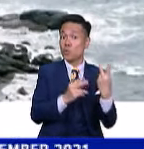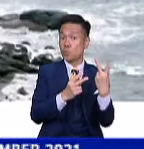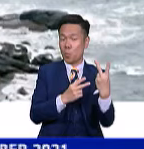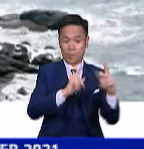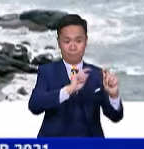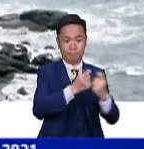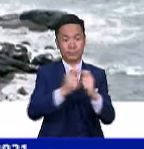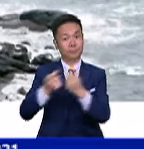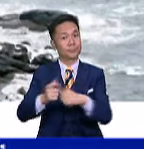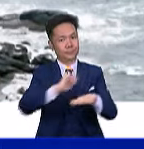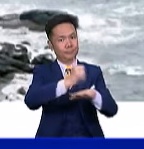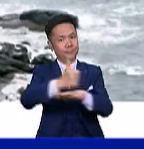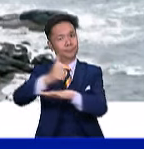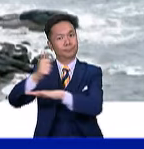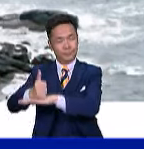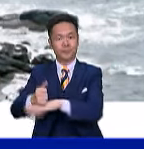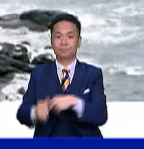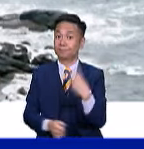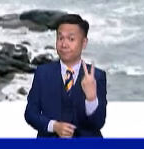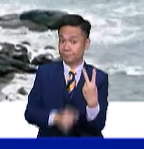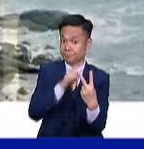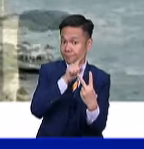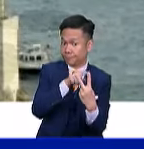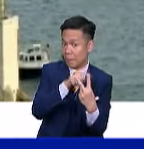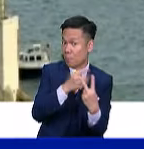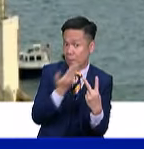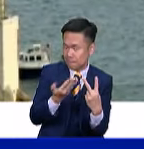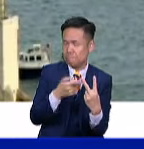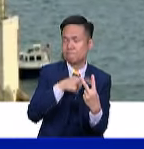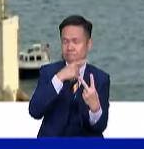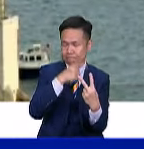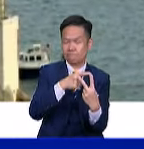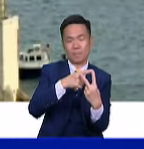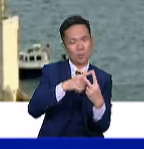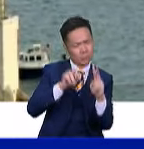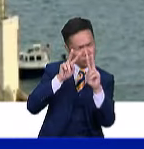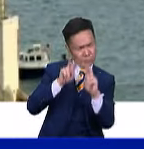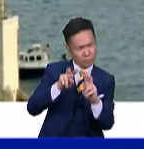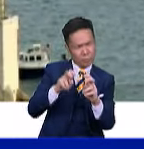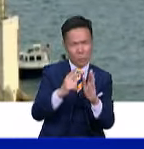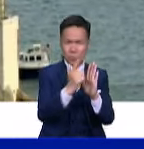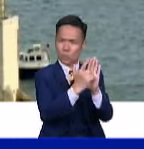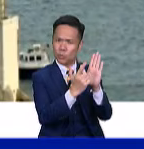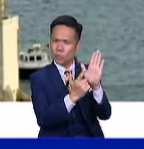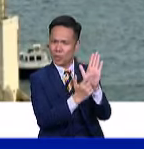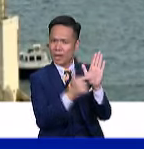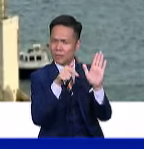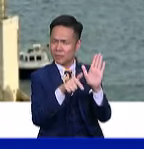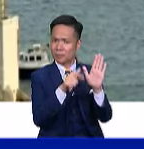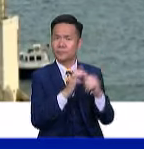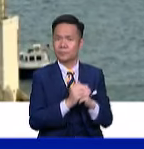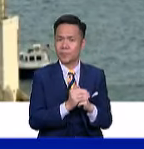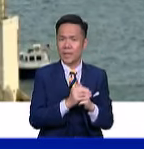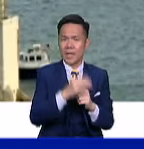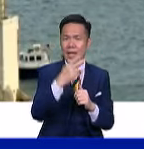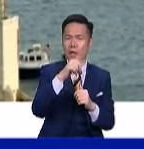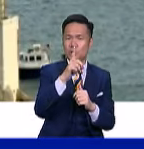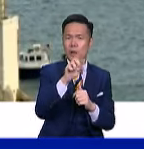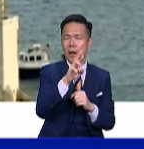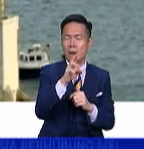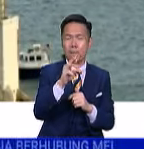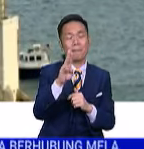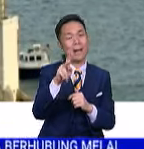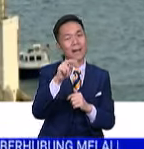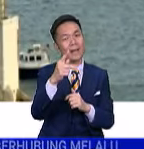pasukan petugas khas pasukan petugas khas pertama bagi menyemak semula undang-undang berkenaan Chase vedra branka